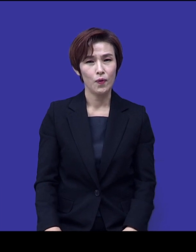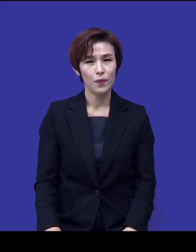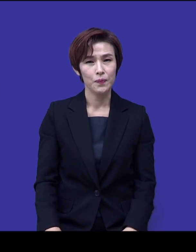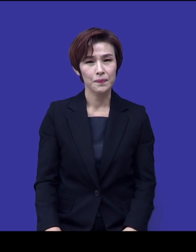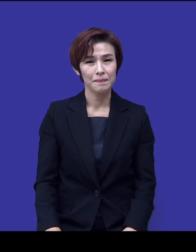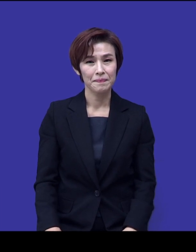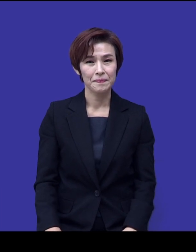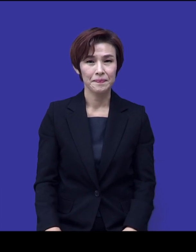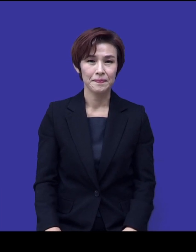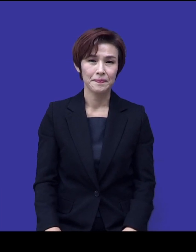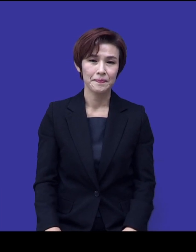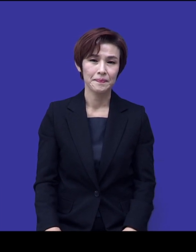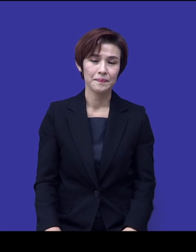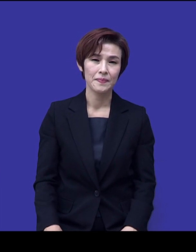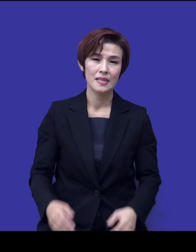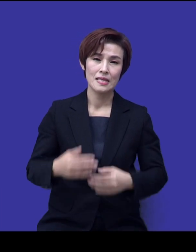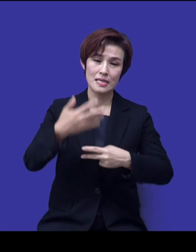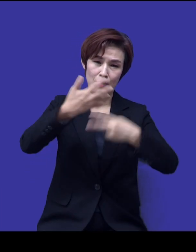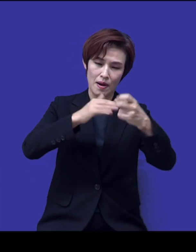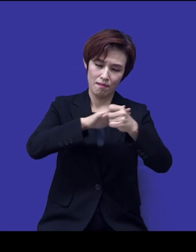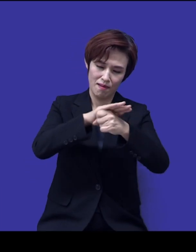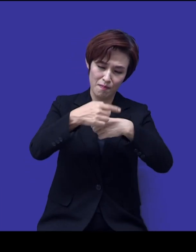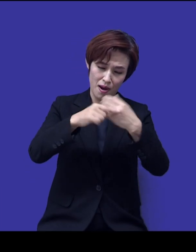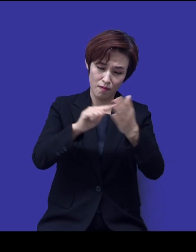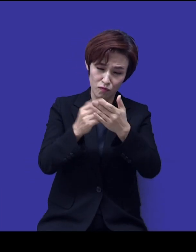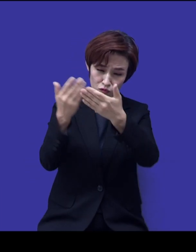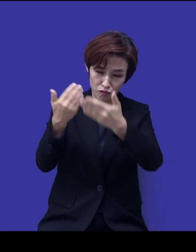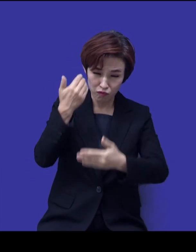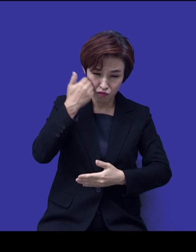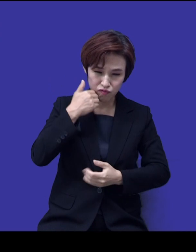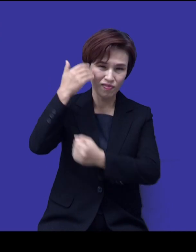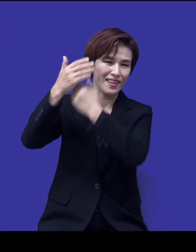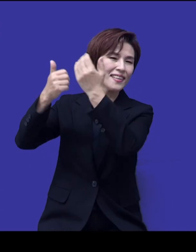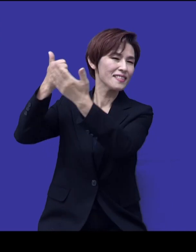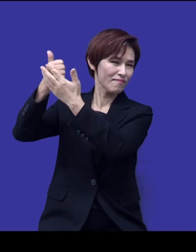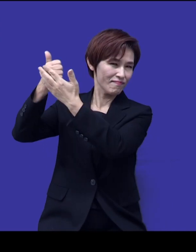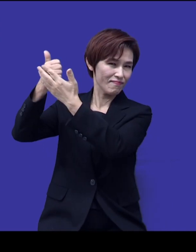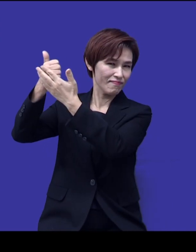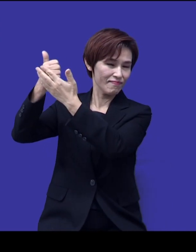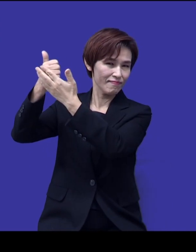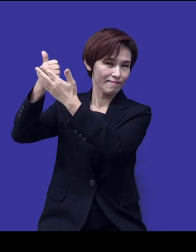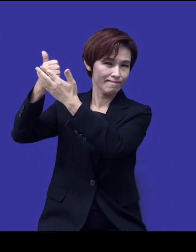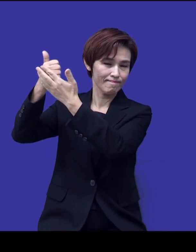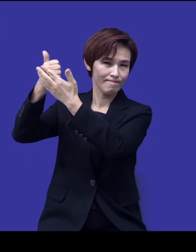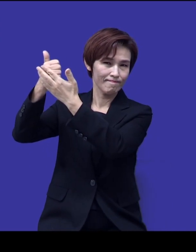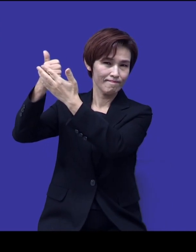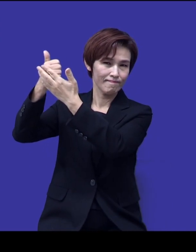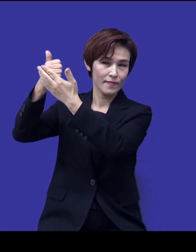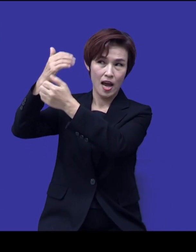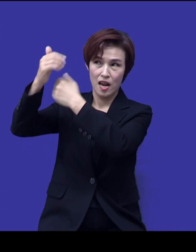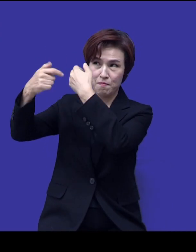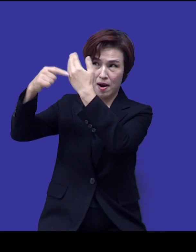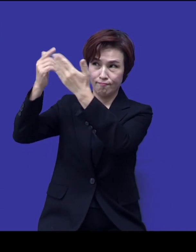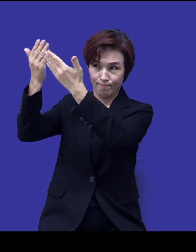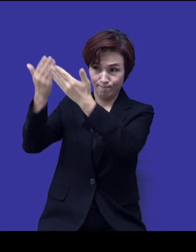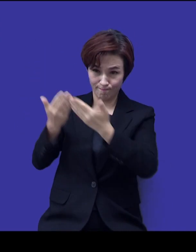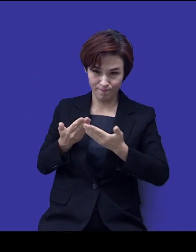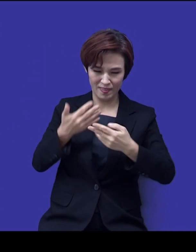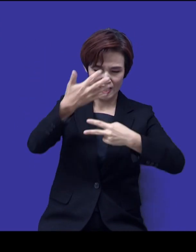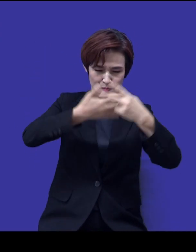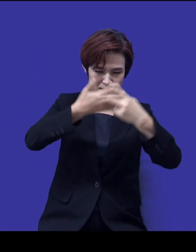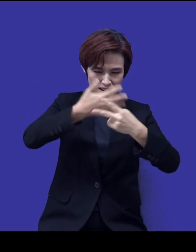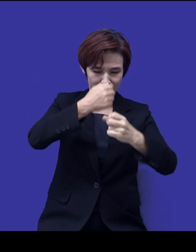보니까 그 마음 또한 하나님이 주셨다고 생각을 하거든요. 네. 그 하나님의 마음을 받아서 사랑을 담아서 만든 그